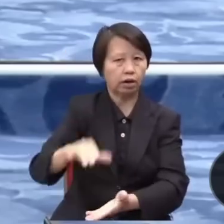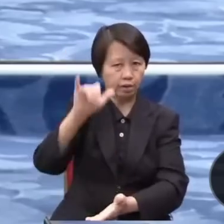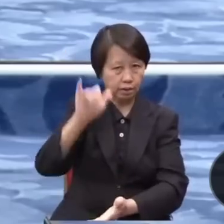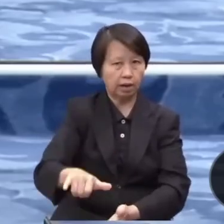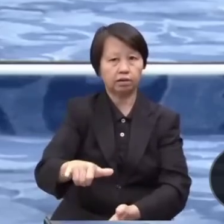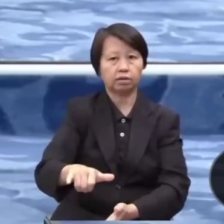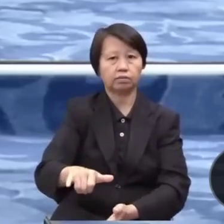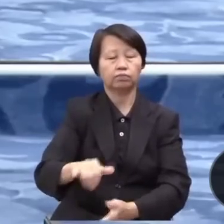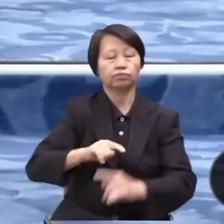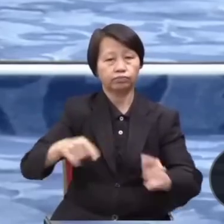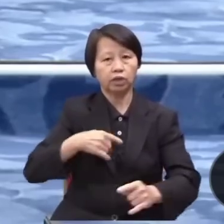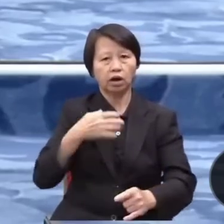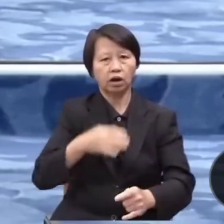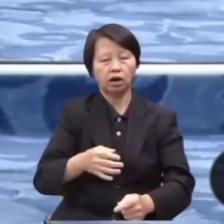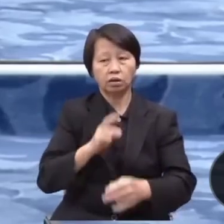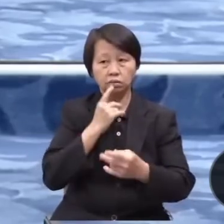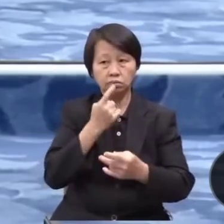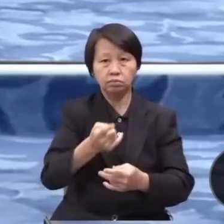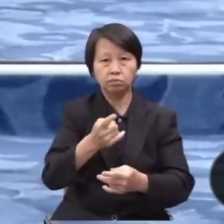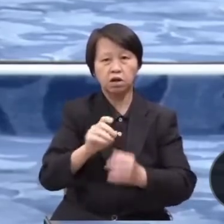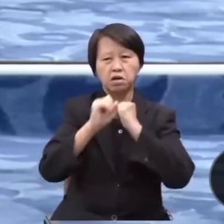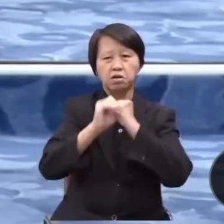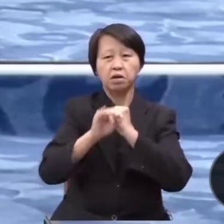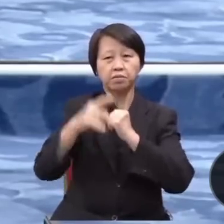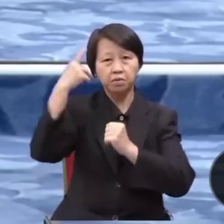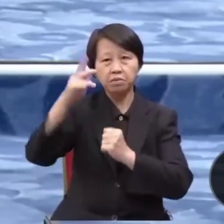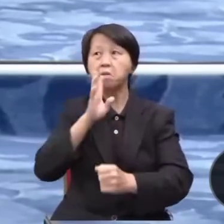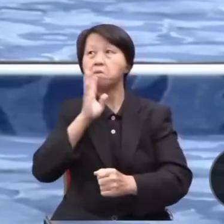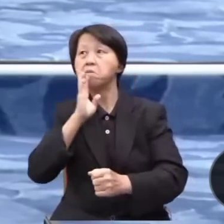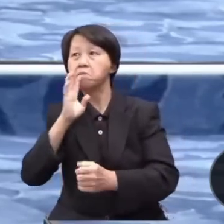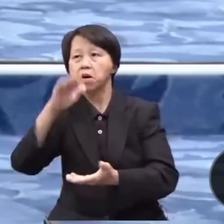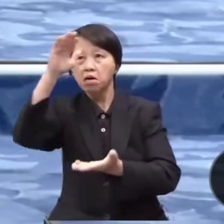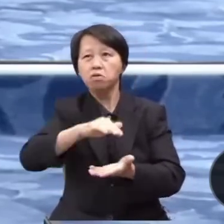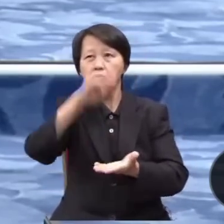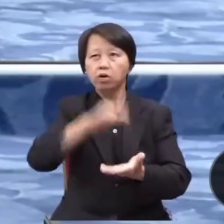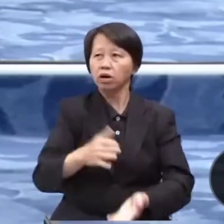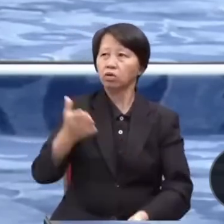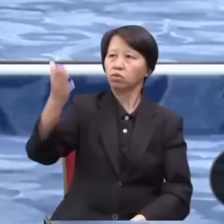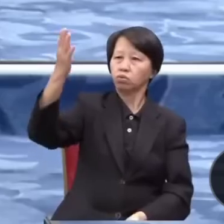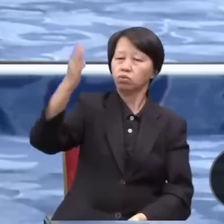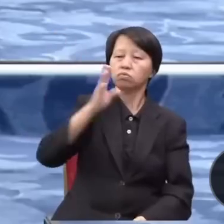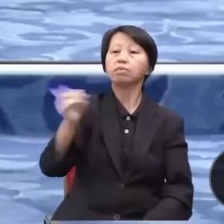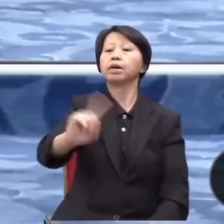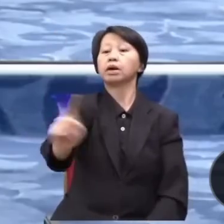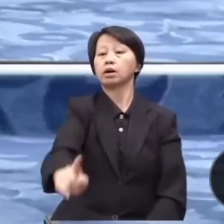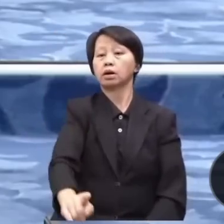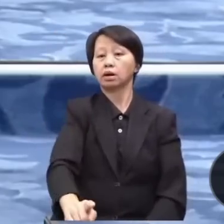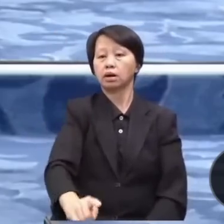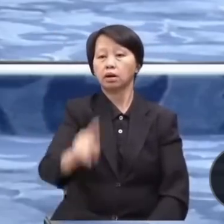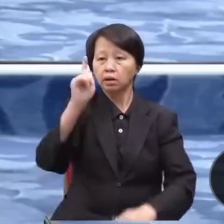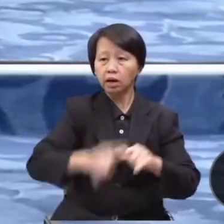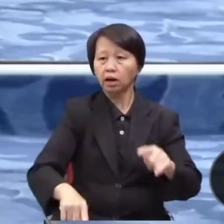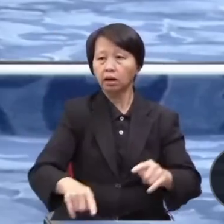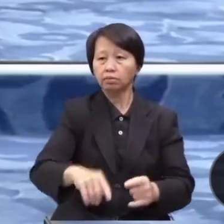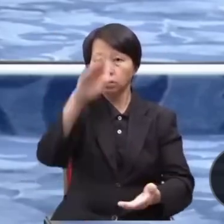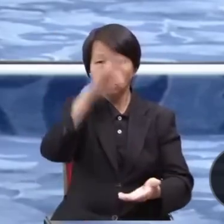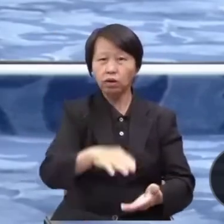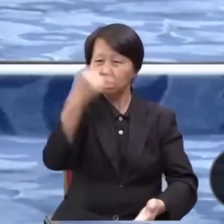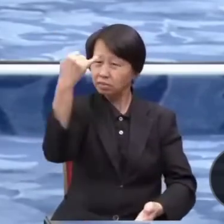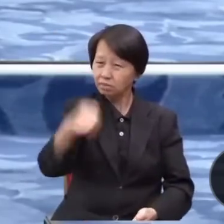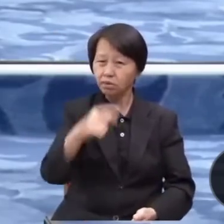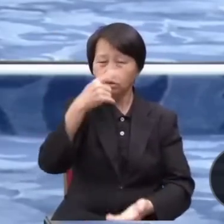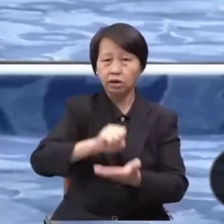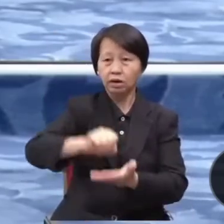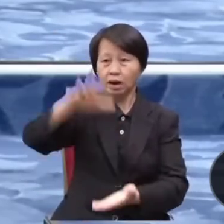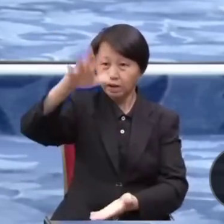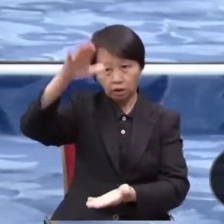lain. Yang disahibahkan sebagai kempen politik kurang subsidi, subsidi mana? Tak boleh pun kurang subsidi untuk orang